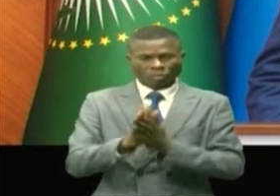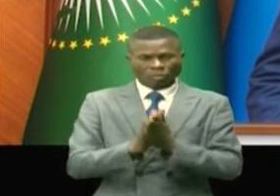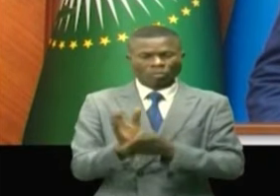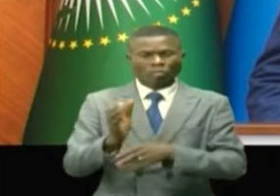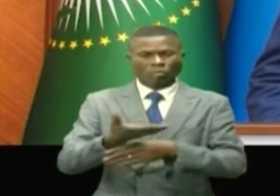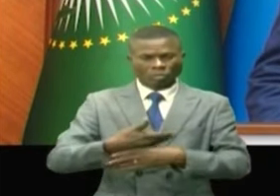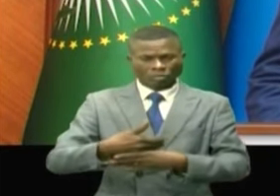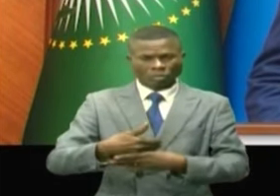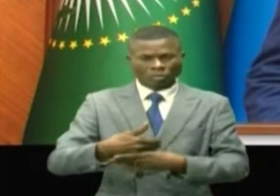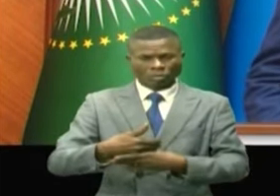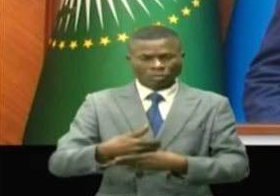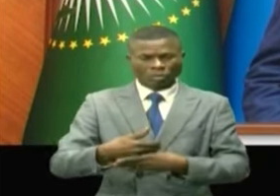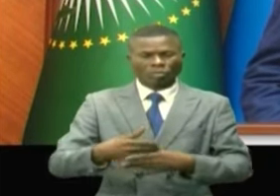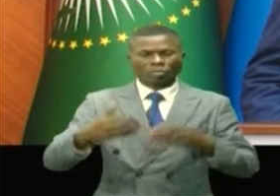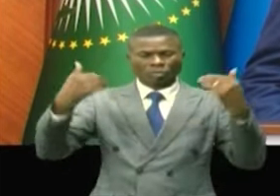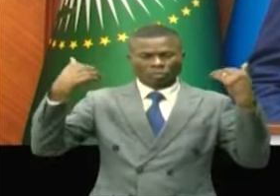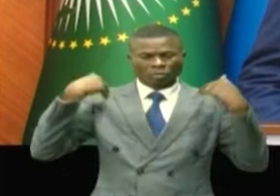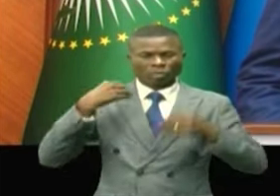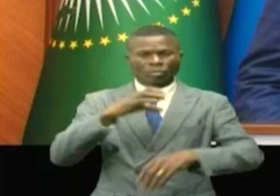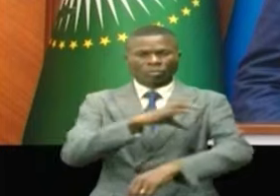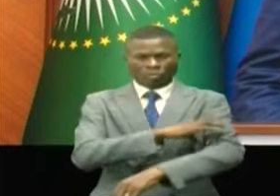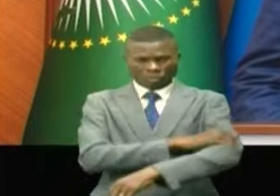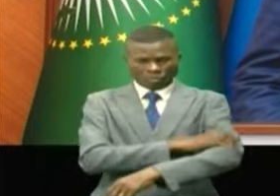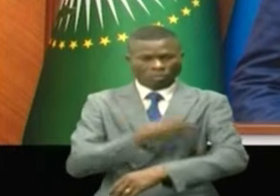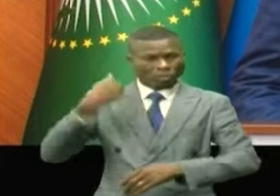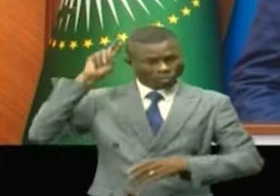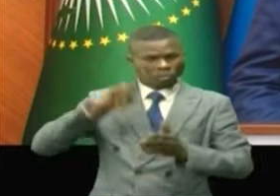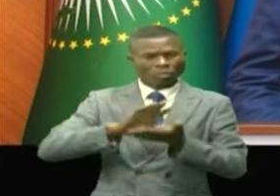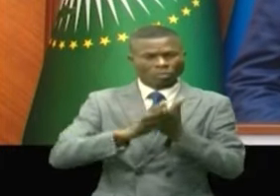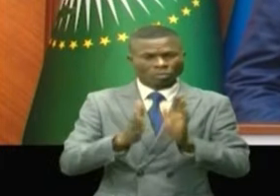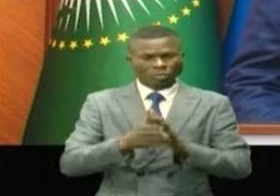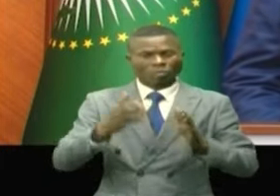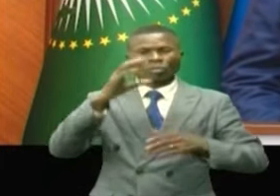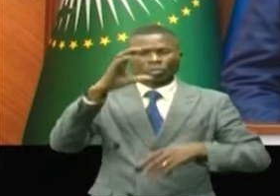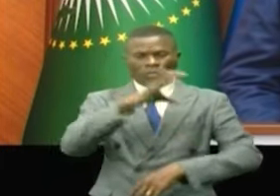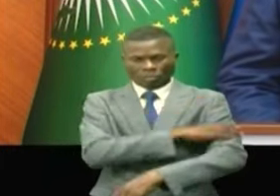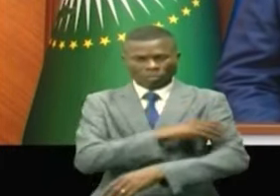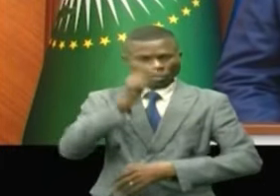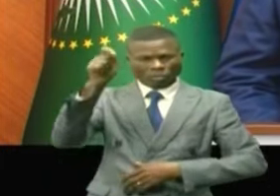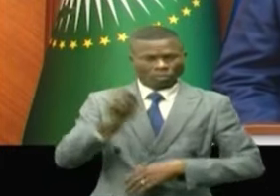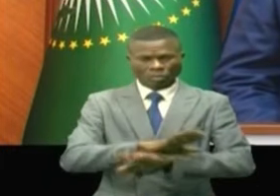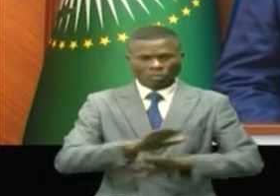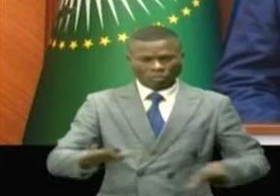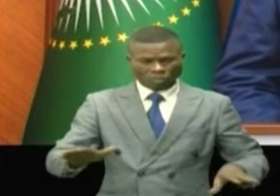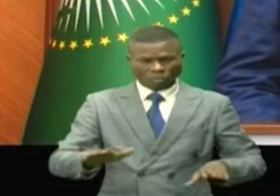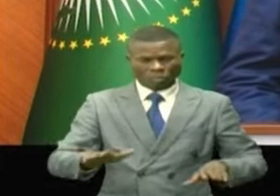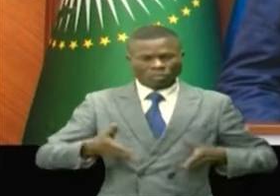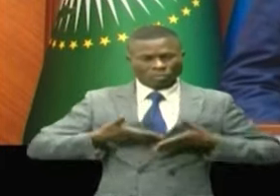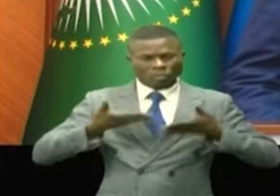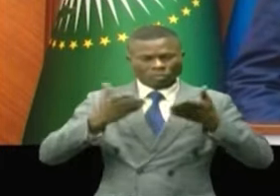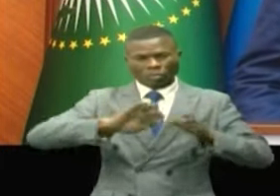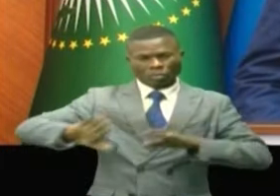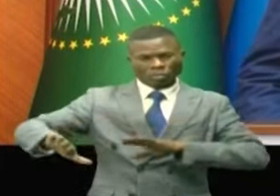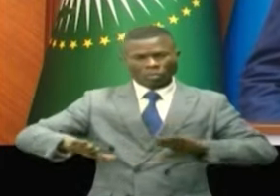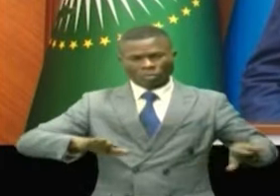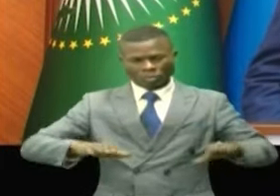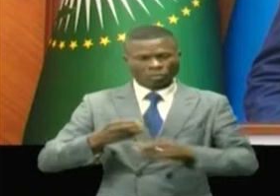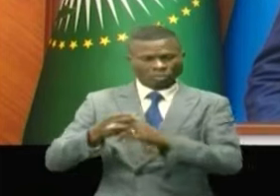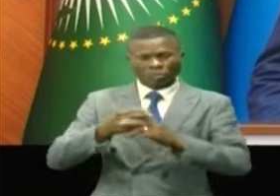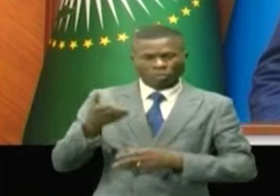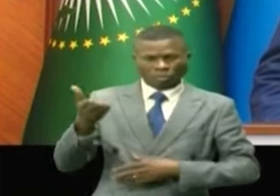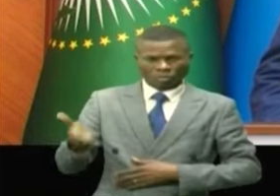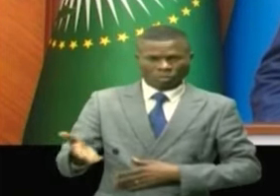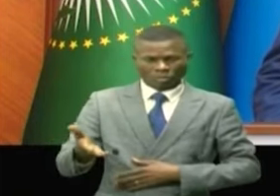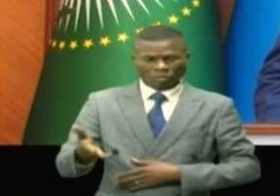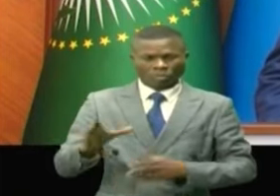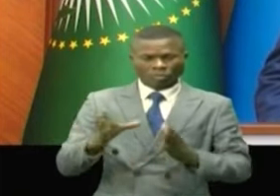rétablissement de l'autorité civile dans les entités territoriales décentralisées et déconcentrées qui sont déjà sécurisé